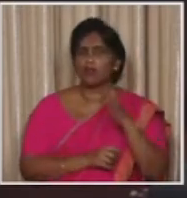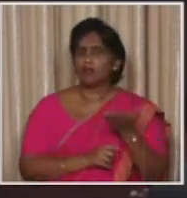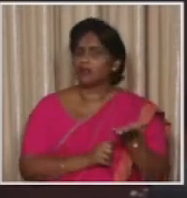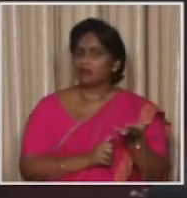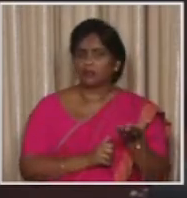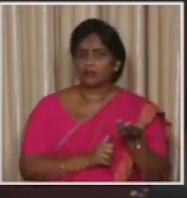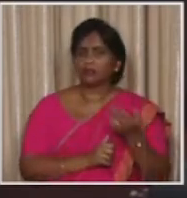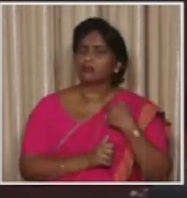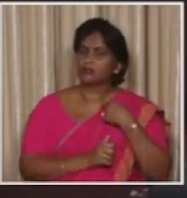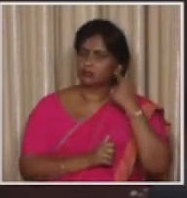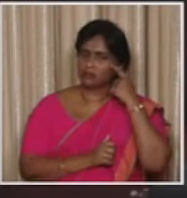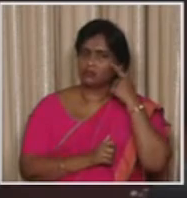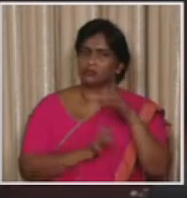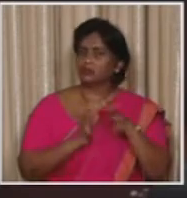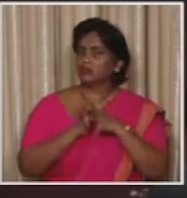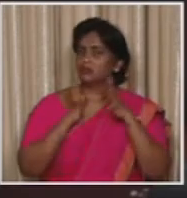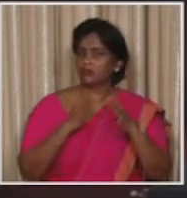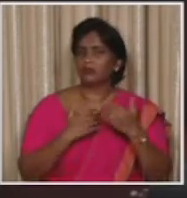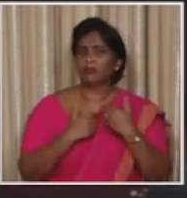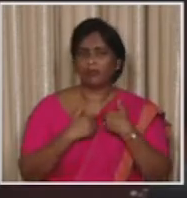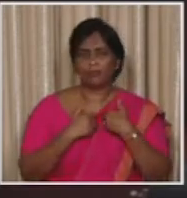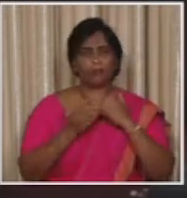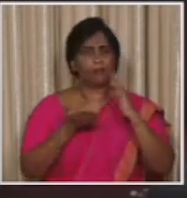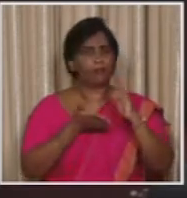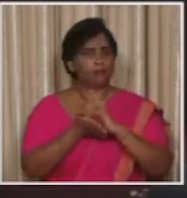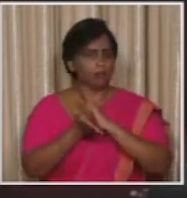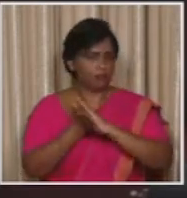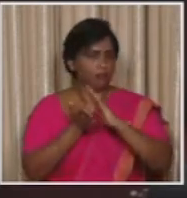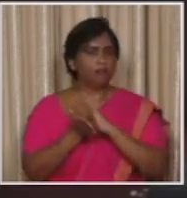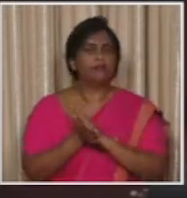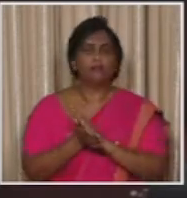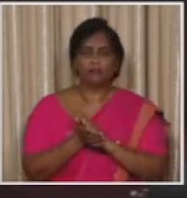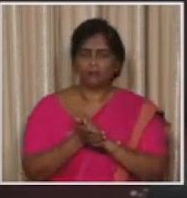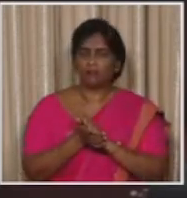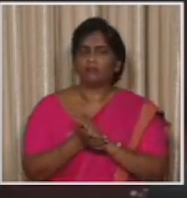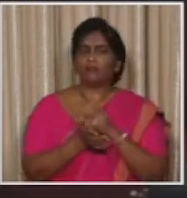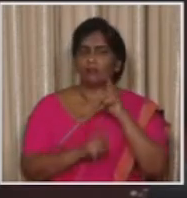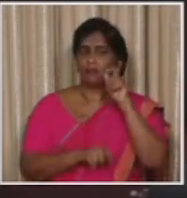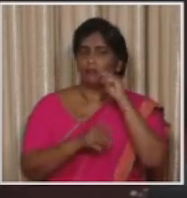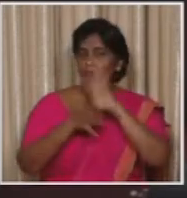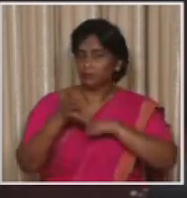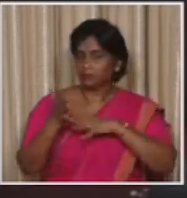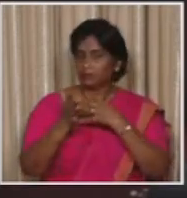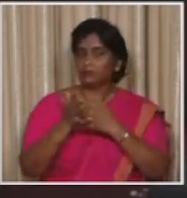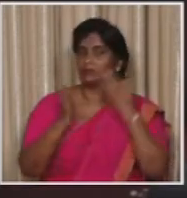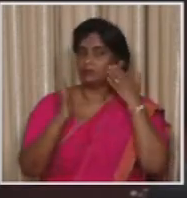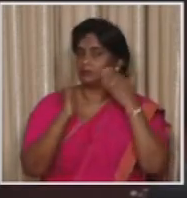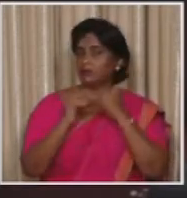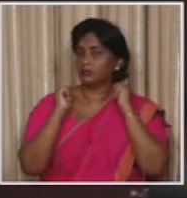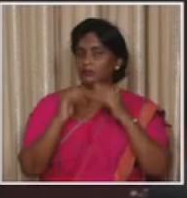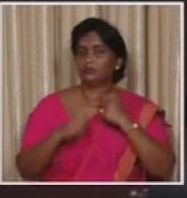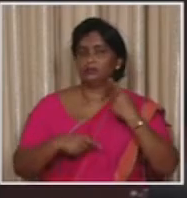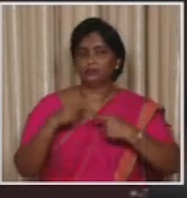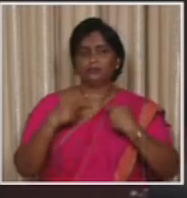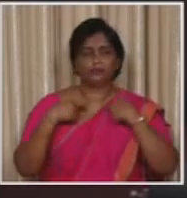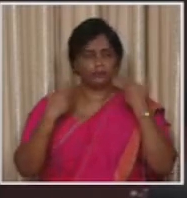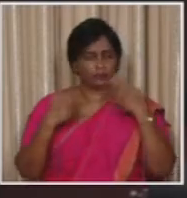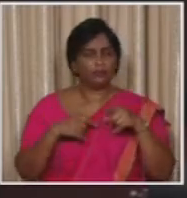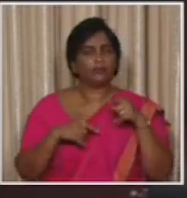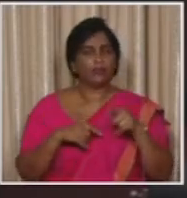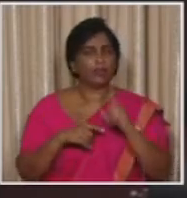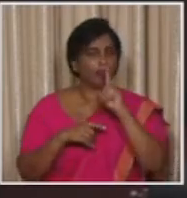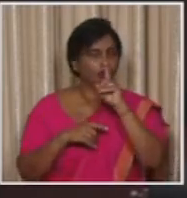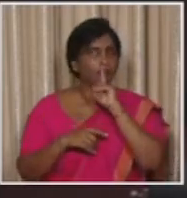මං හිතන්නේ මීට වඩා අපිට උදව් කරන්න මේ මේ මේ අයවැය ගැන සාර්ථක විවාදයක් කරන්න අවසන් කරනවා. එකක් මට